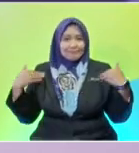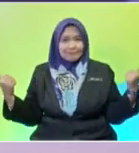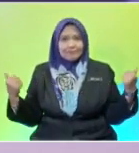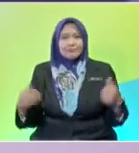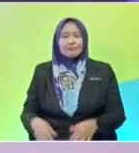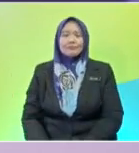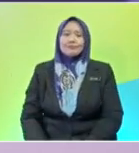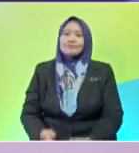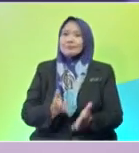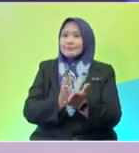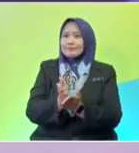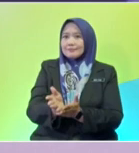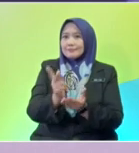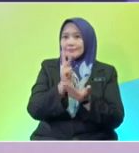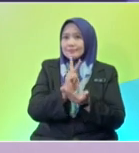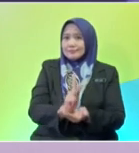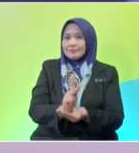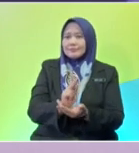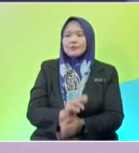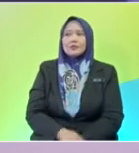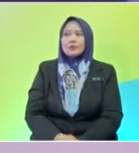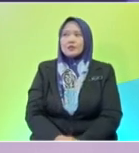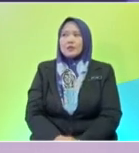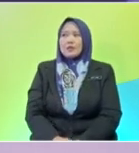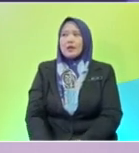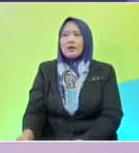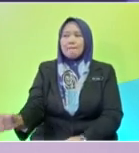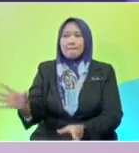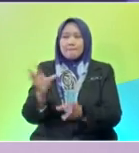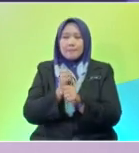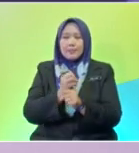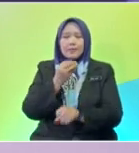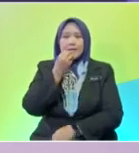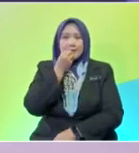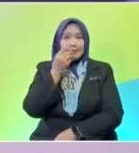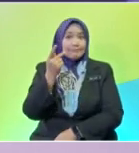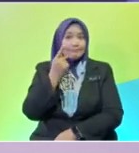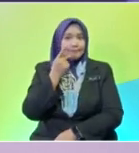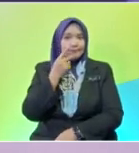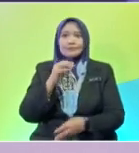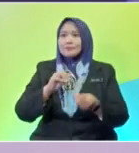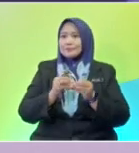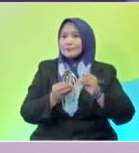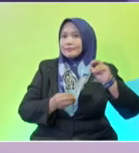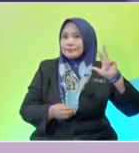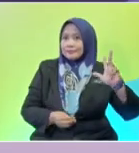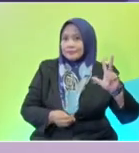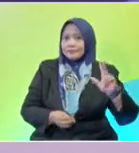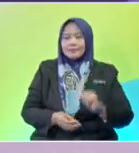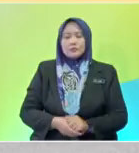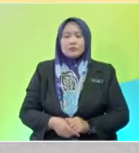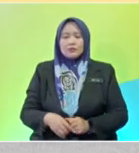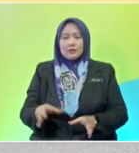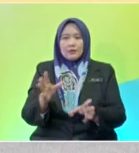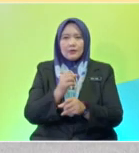kesan pengambilan makanan berhasiat yang ketiga ialah dapat mengurangkan penyakit